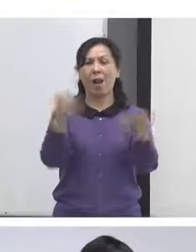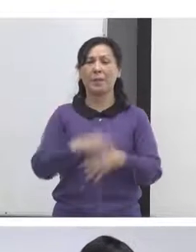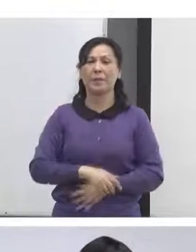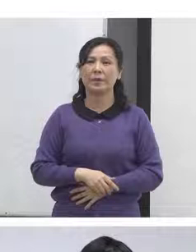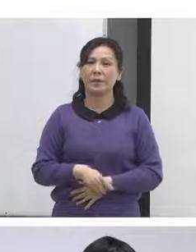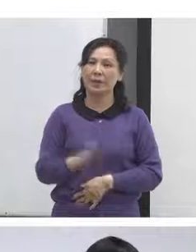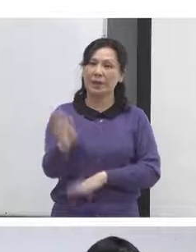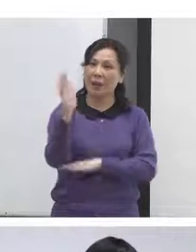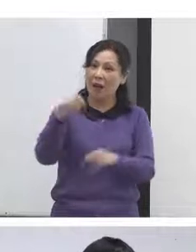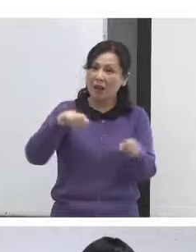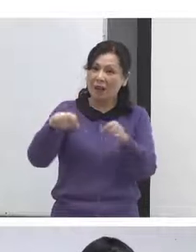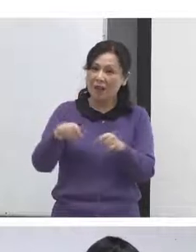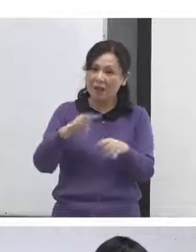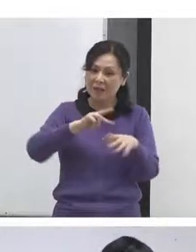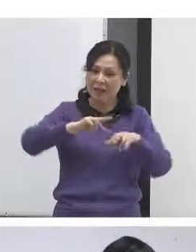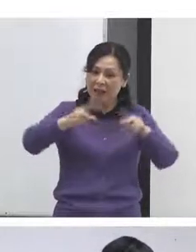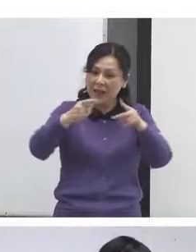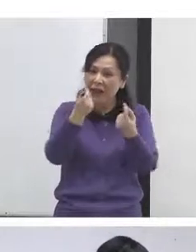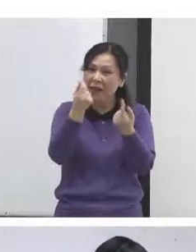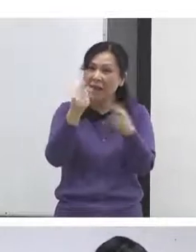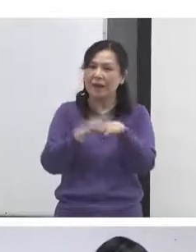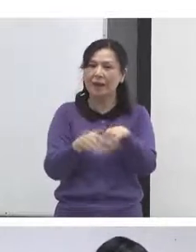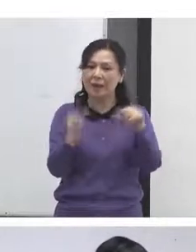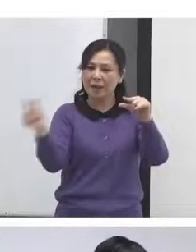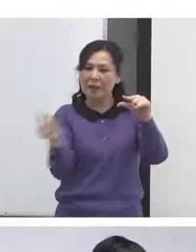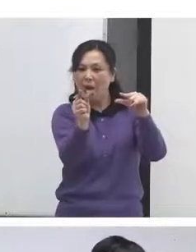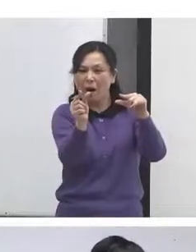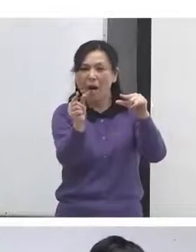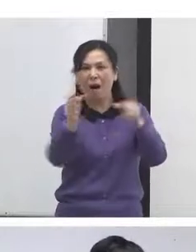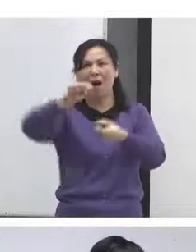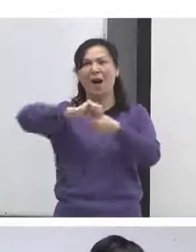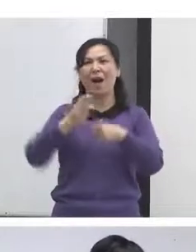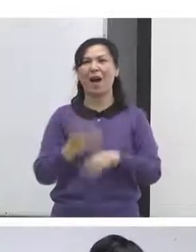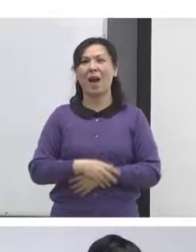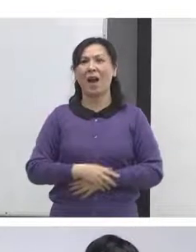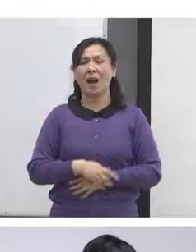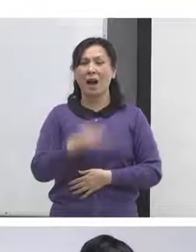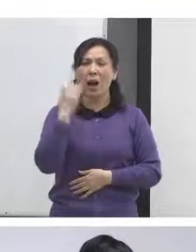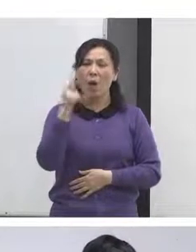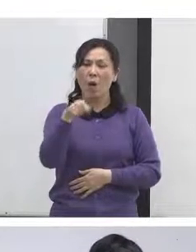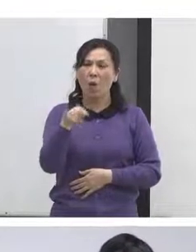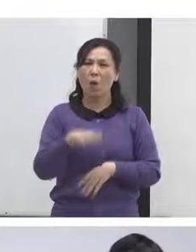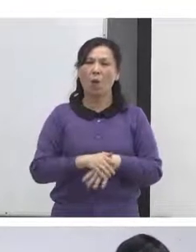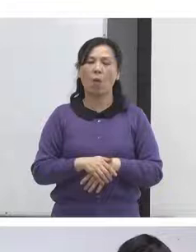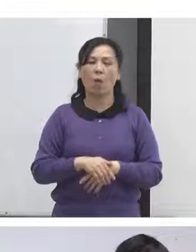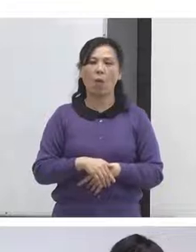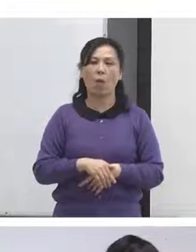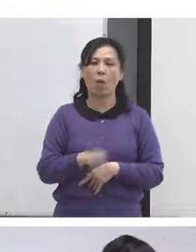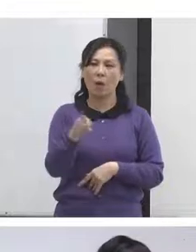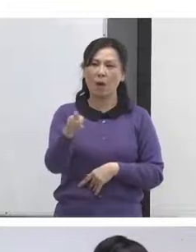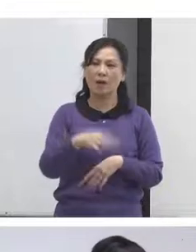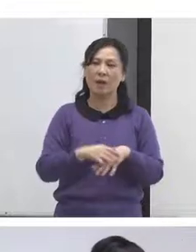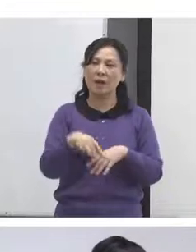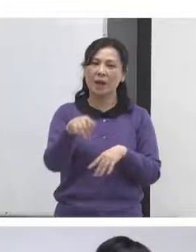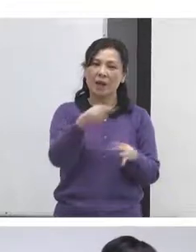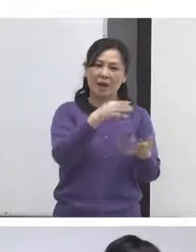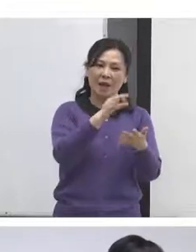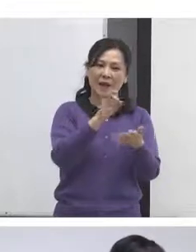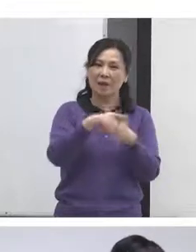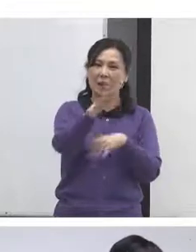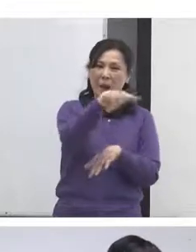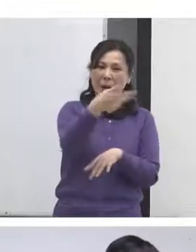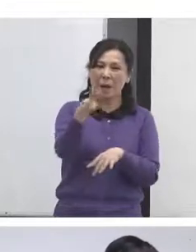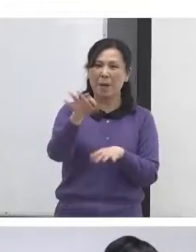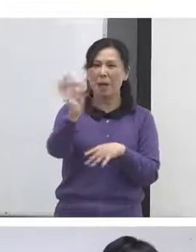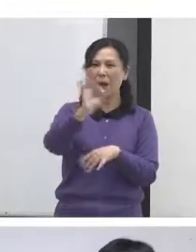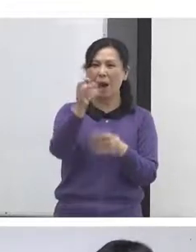整的时候，每次政策调整一点点，它栏位可能就会稍微增加一点，就造成说，如果你这些你要把这些几百个 Excel 要全部汇到系统